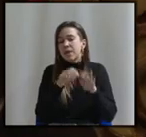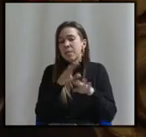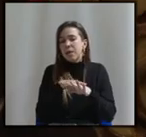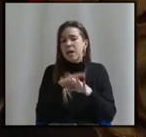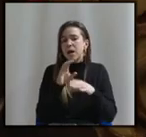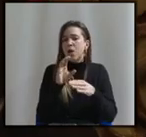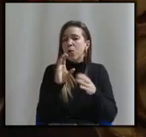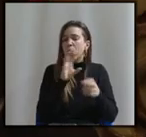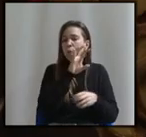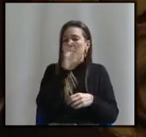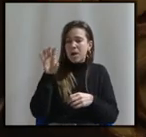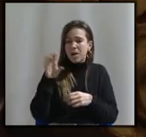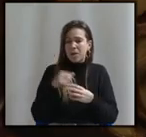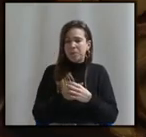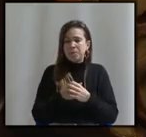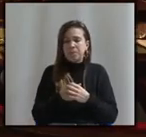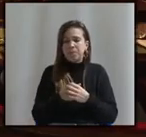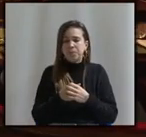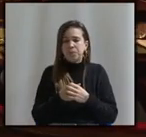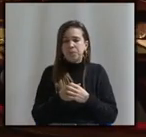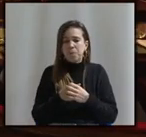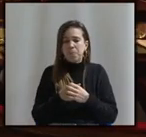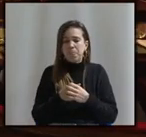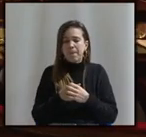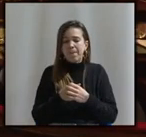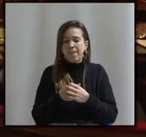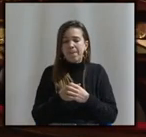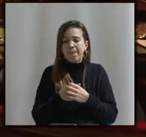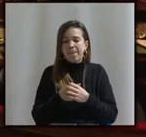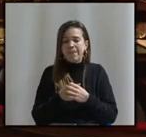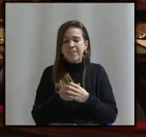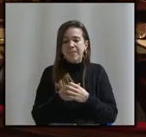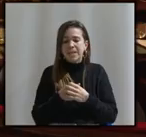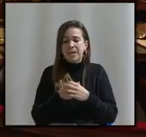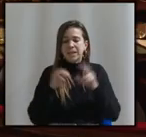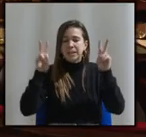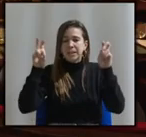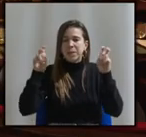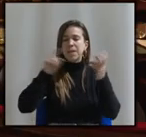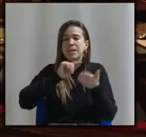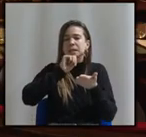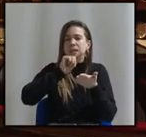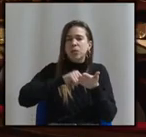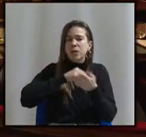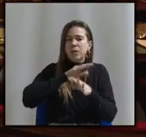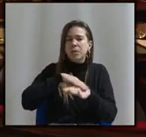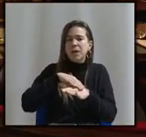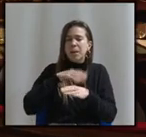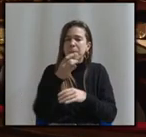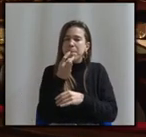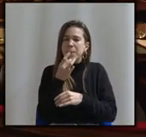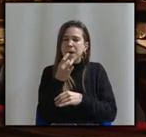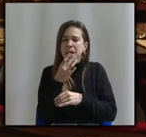en aquest sentit. Doncs gràcies. La següent és en referència a una recollida de signatures per les terrasses dels bars. Senyor Anglada,